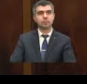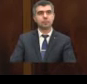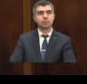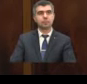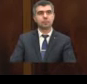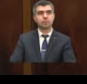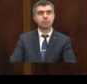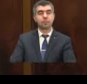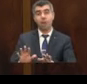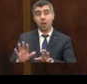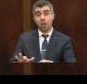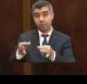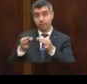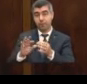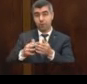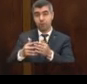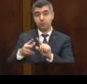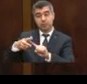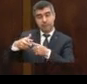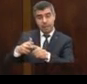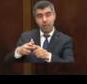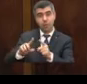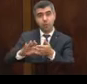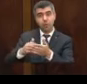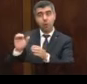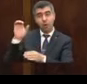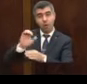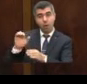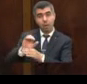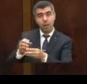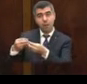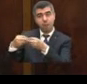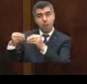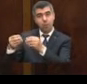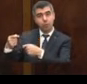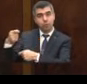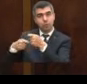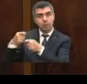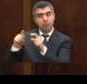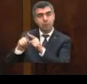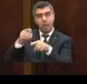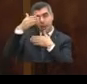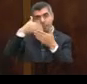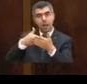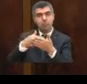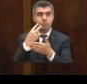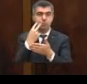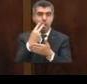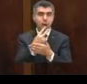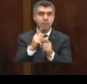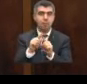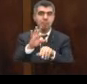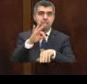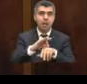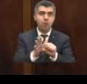إن إنتاج وتصنيع العديد من المنتجات المستوردة من الخارج، حيث أظهرت العبقرية المغربية والكفاءات المغربية خلال هذه الجائحة